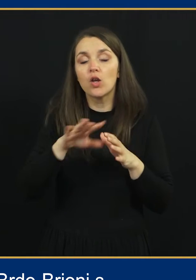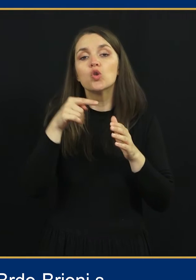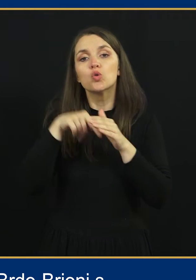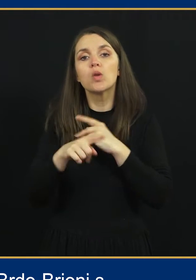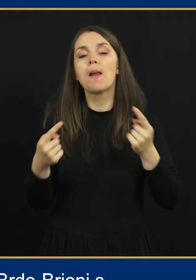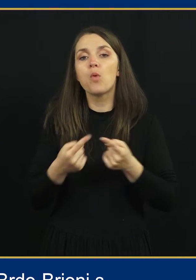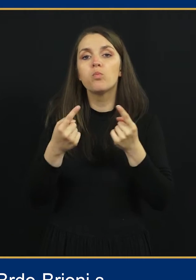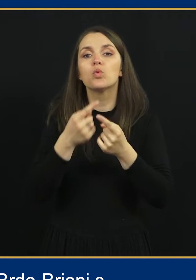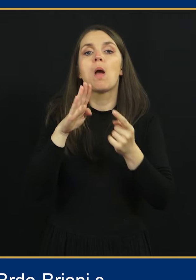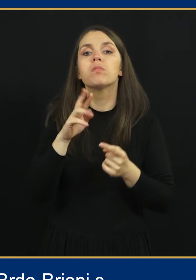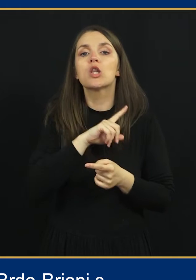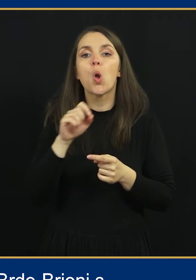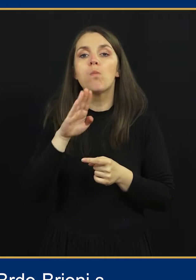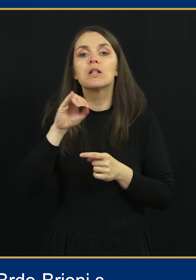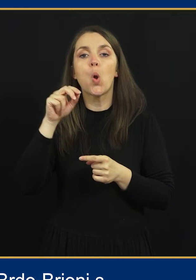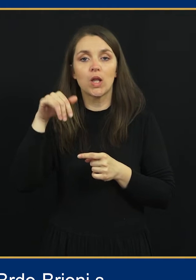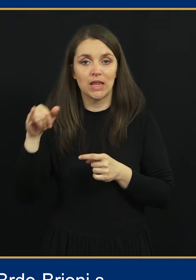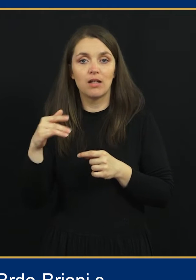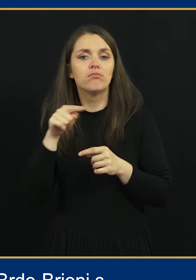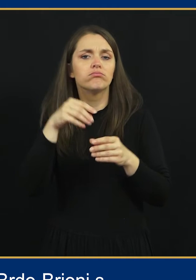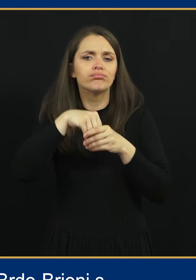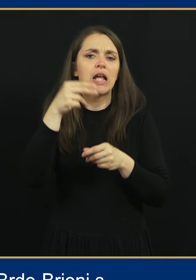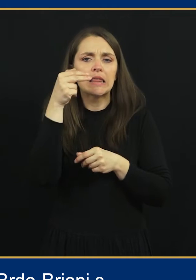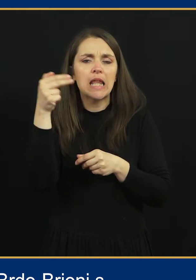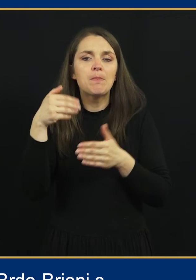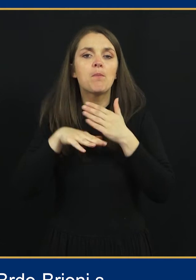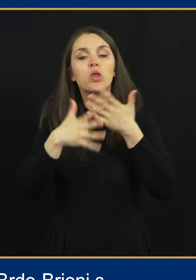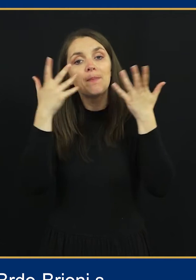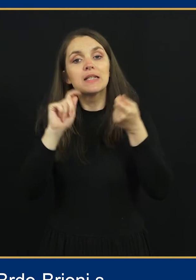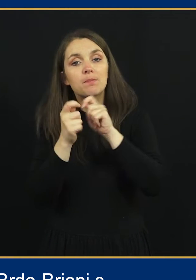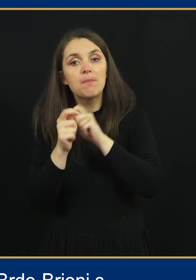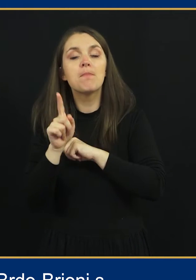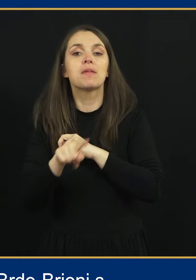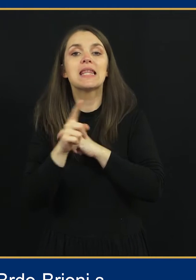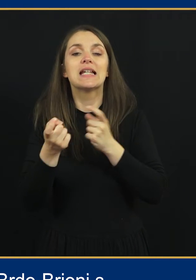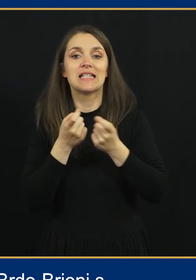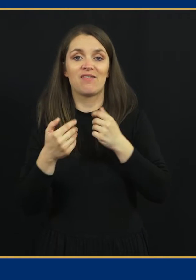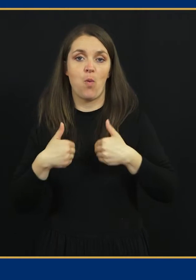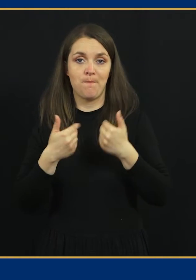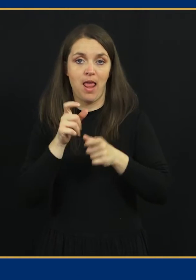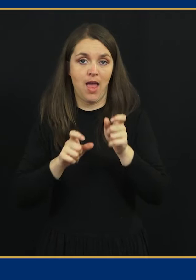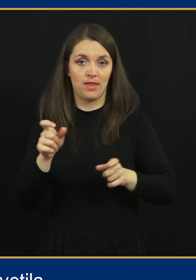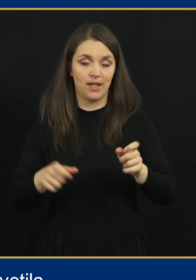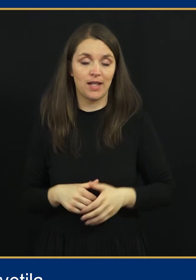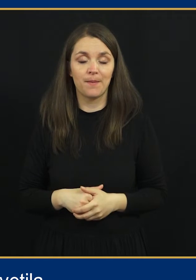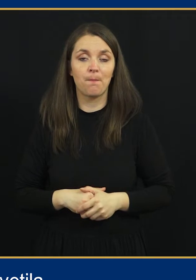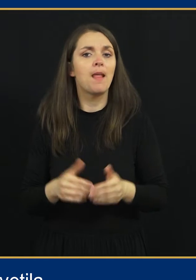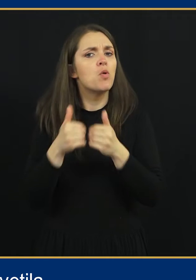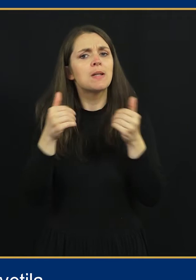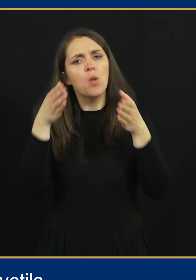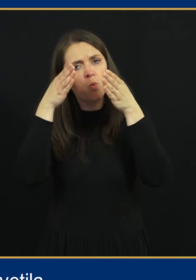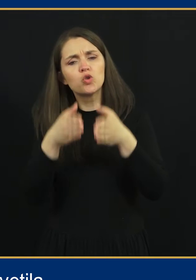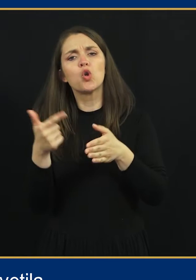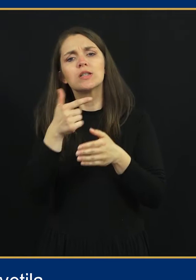pobude Brdo-Brioni s temami podnebnih sprememb in izzivov mladih. Posebno pozornost